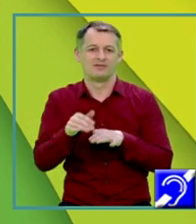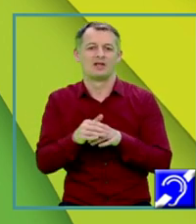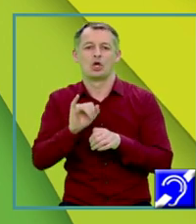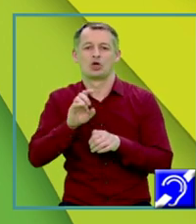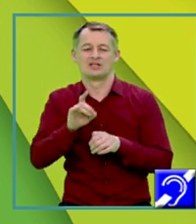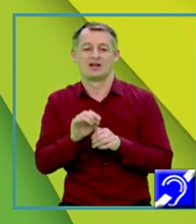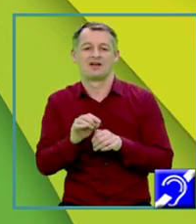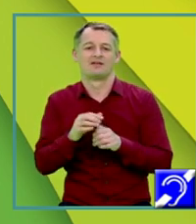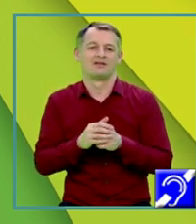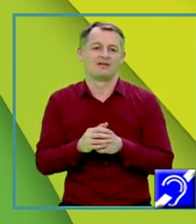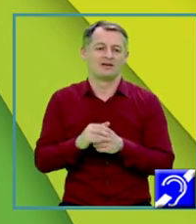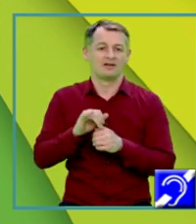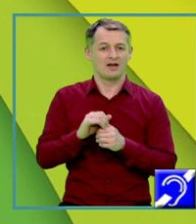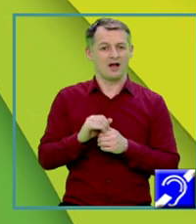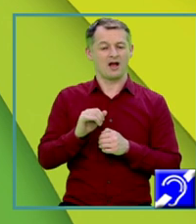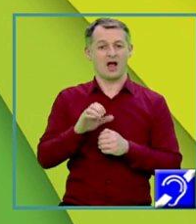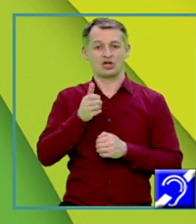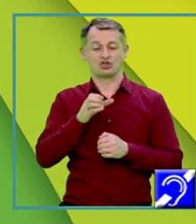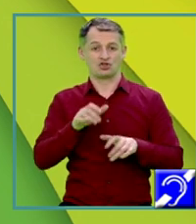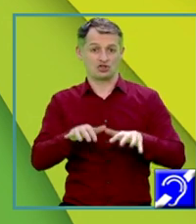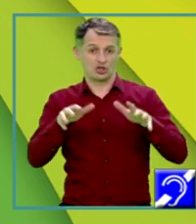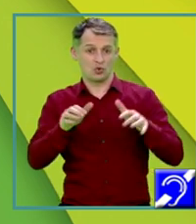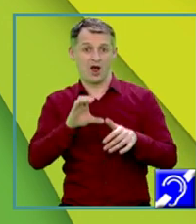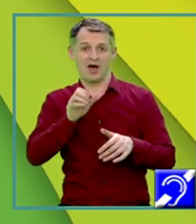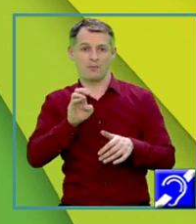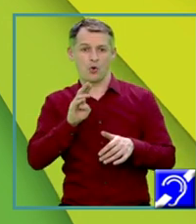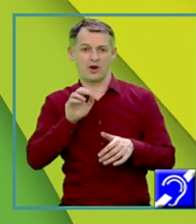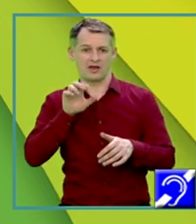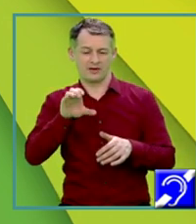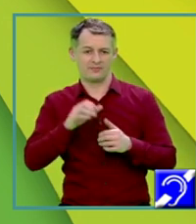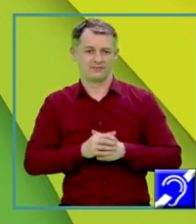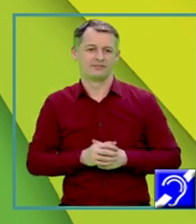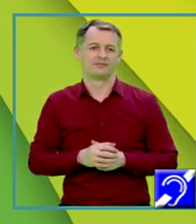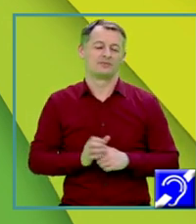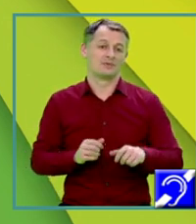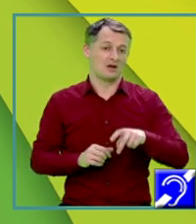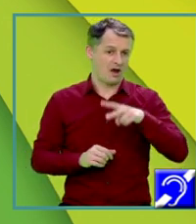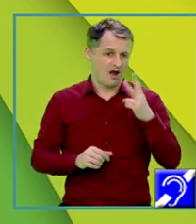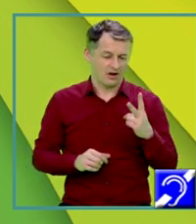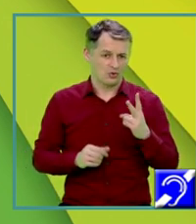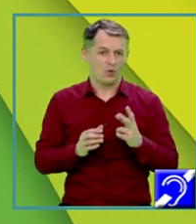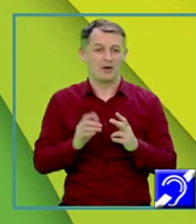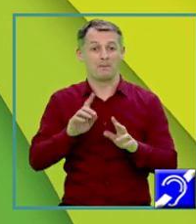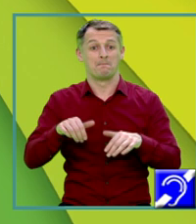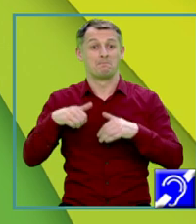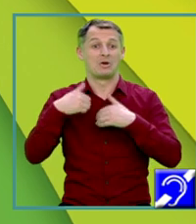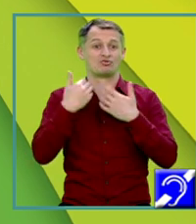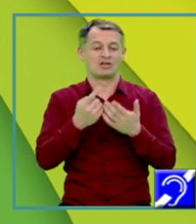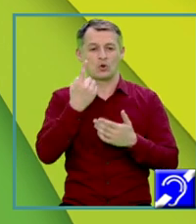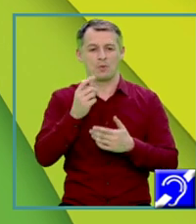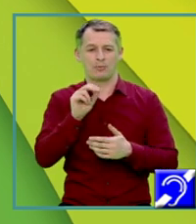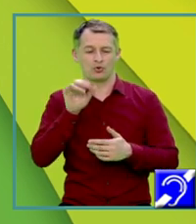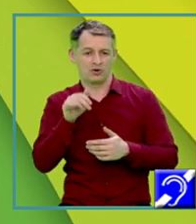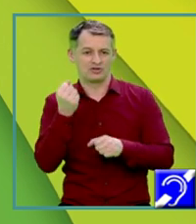când, în a doua treaptă de ionizare a acidului carbonic, ionul hidrogenocarbonat mai cedează un proton,